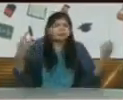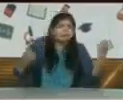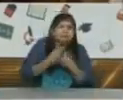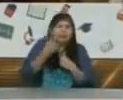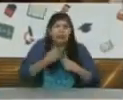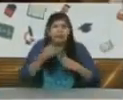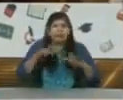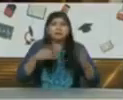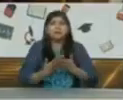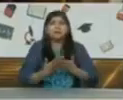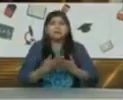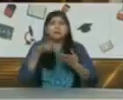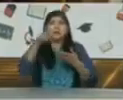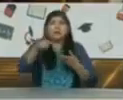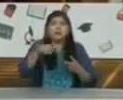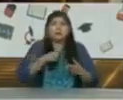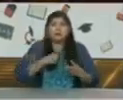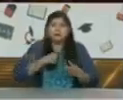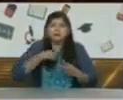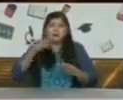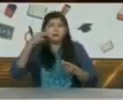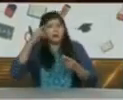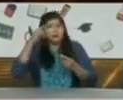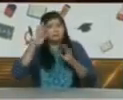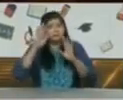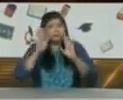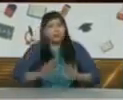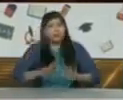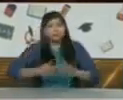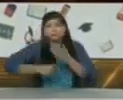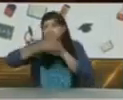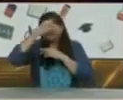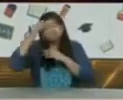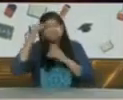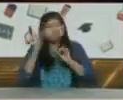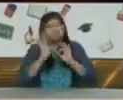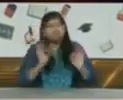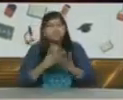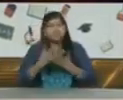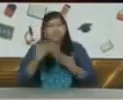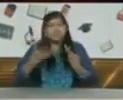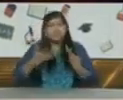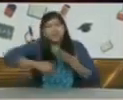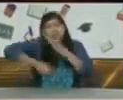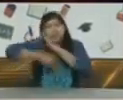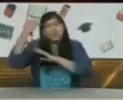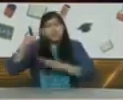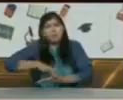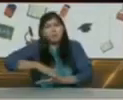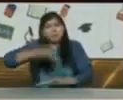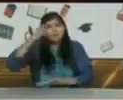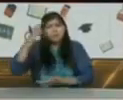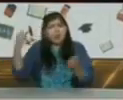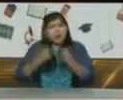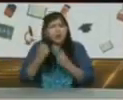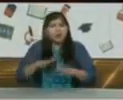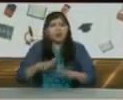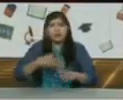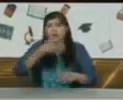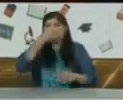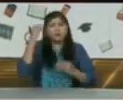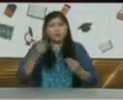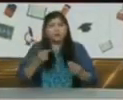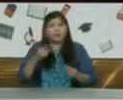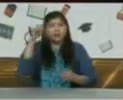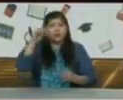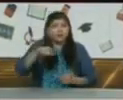हो तो वो आपको एकदम याद रहता है, आप उसे भूलते नहीं है। यहां तक कि आपको यह भी